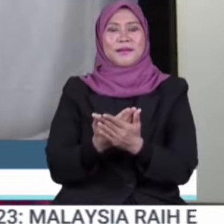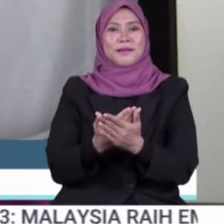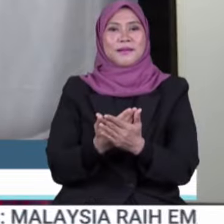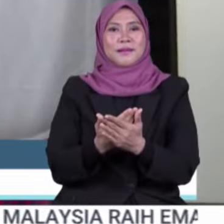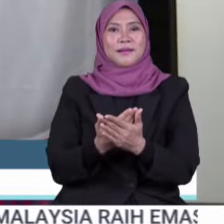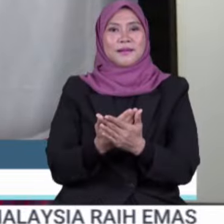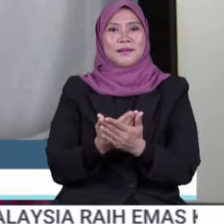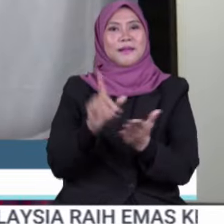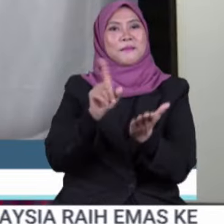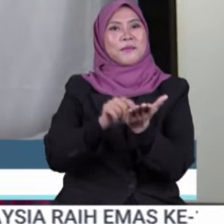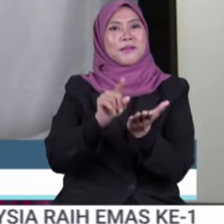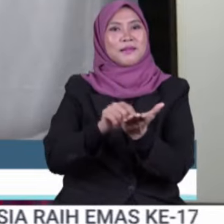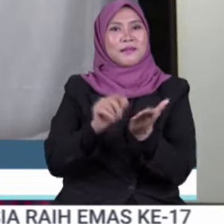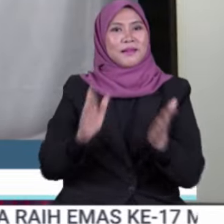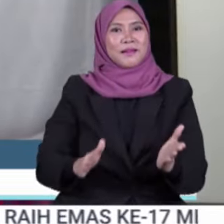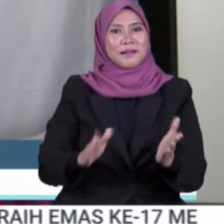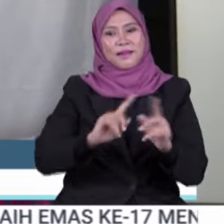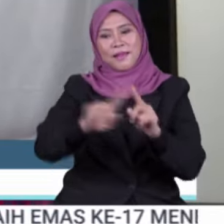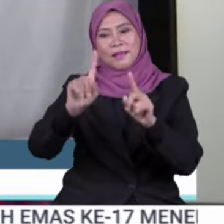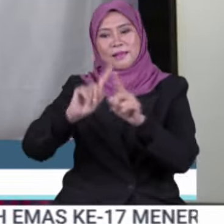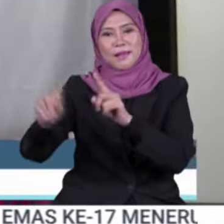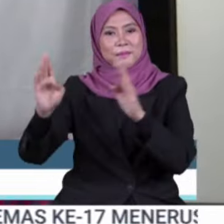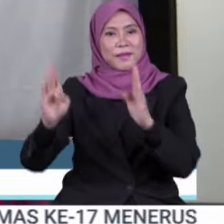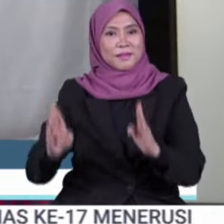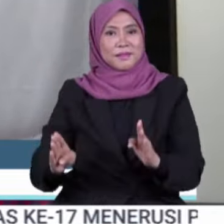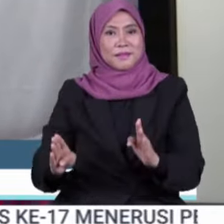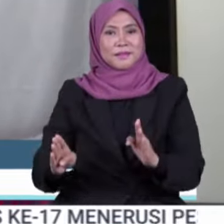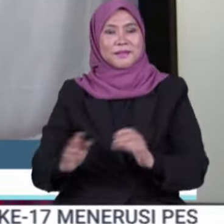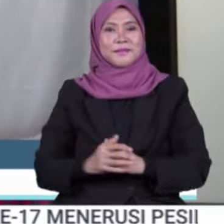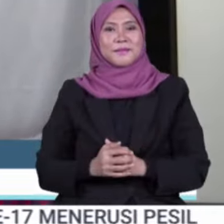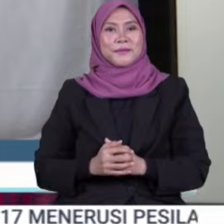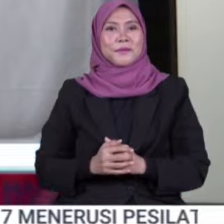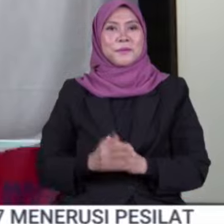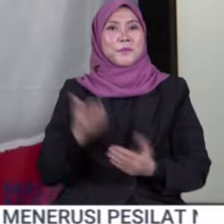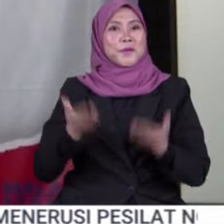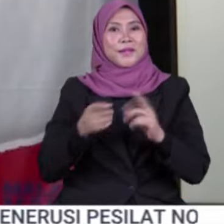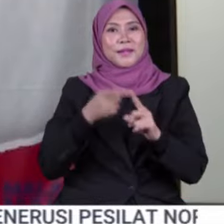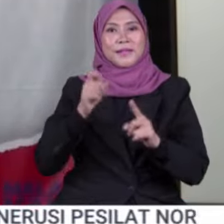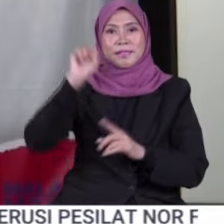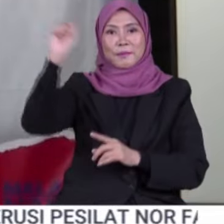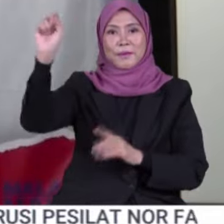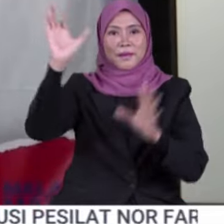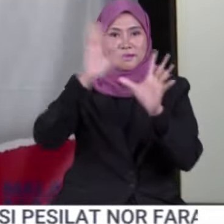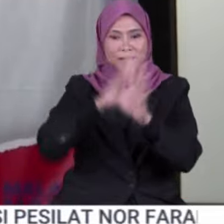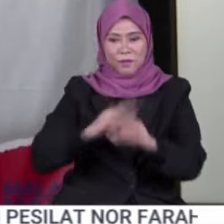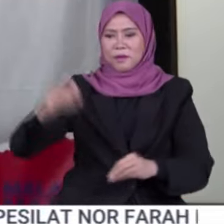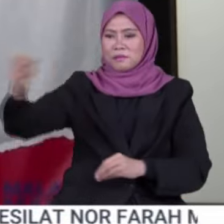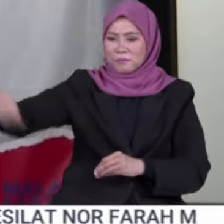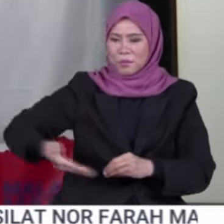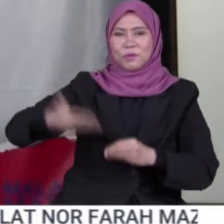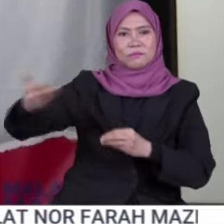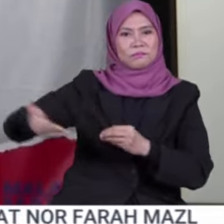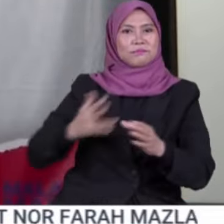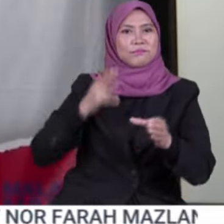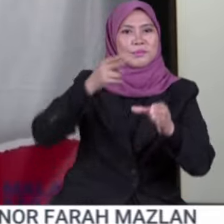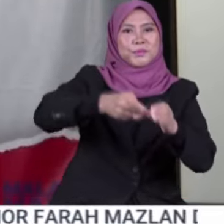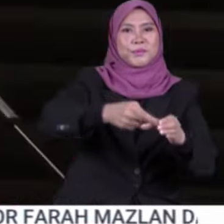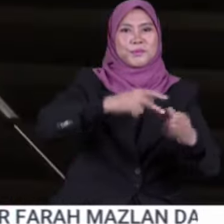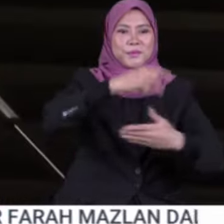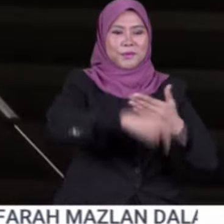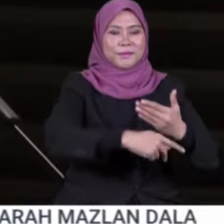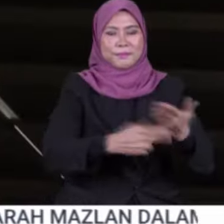semua pengembang media yang pelbagai bangsa, terutama sekali mungkin daripada Sabah, Sarawak pun dijemput sekali bersama dengan program